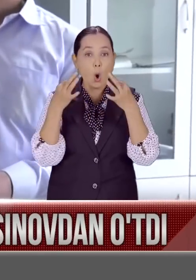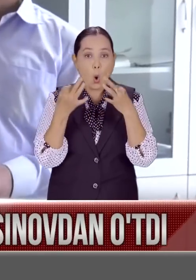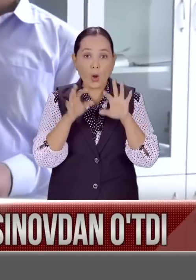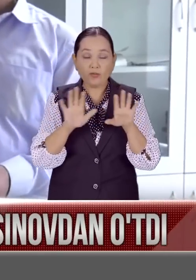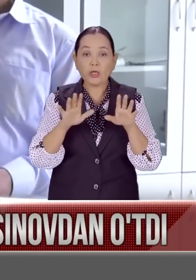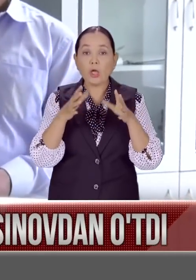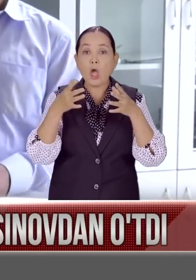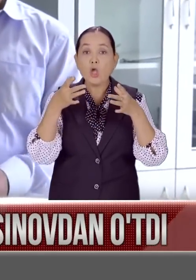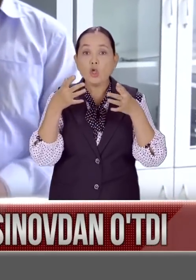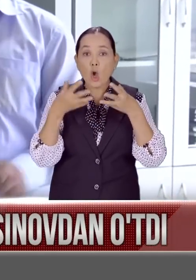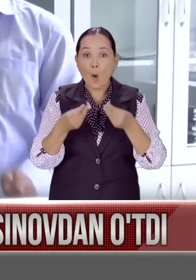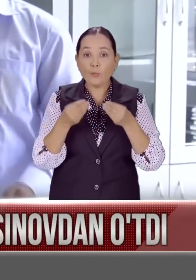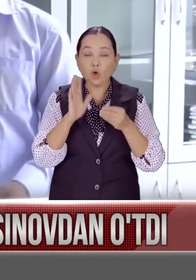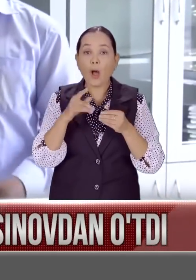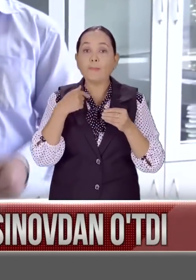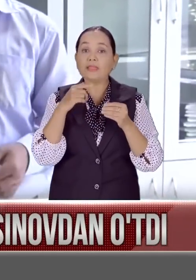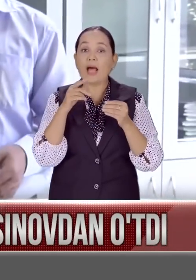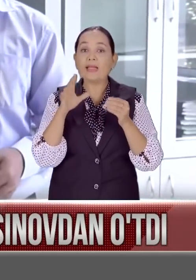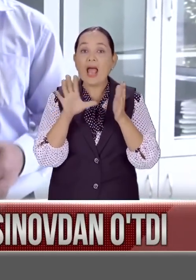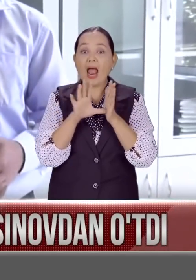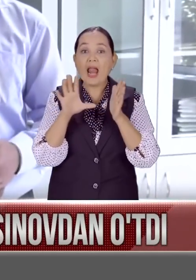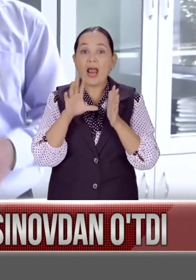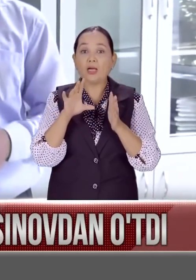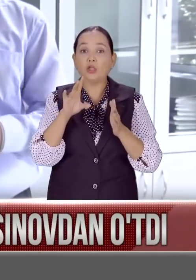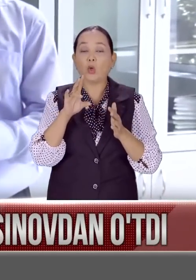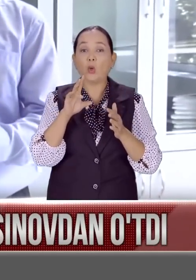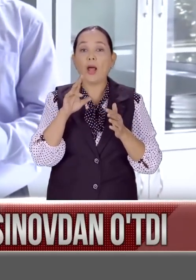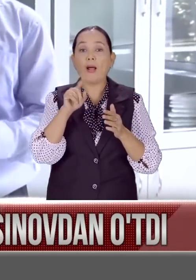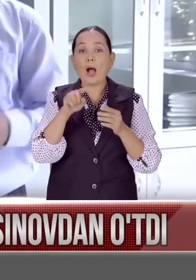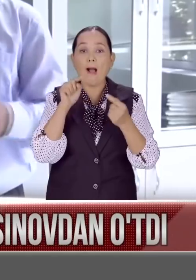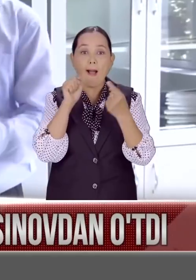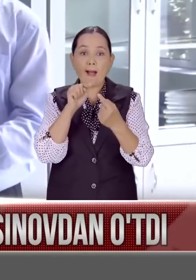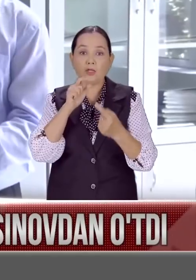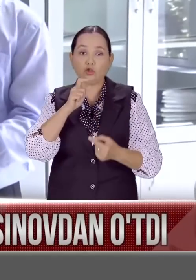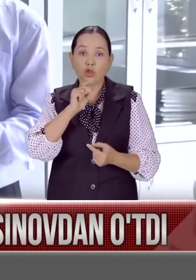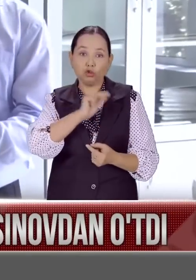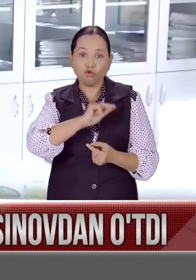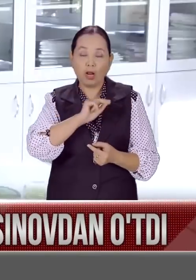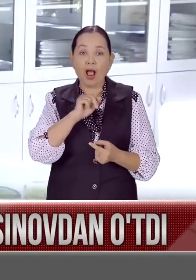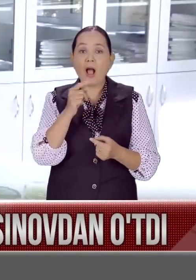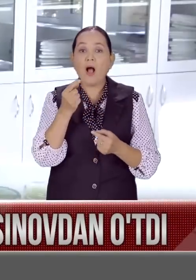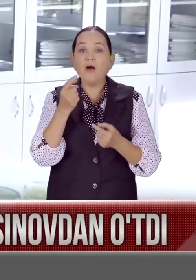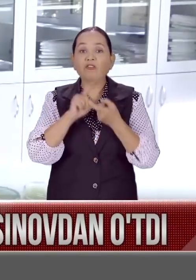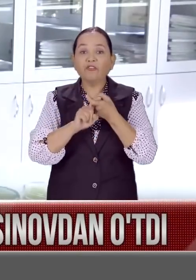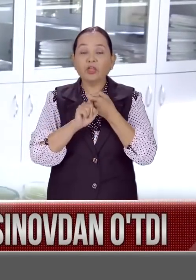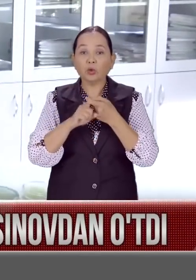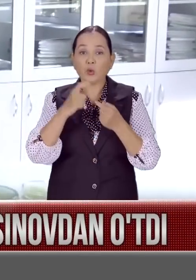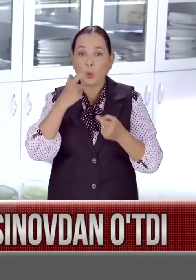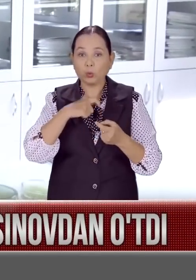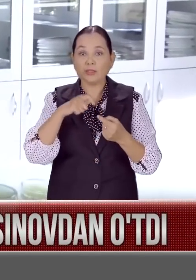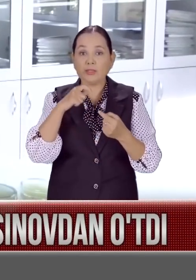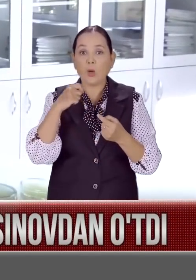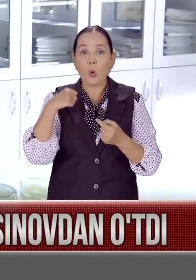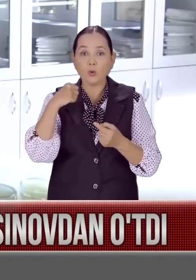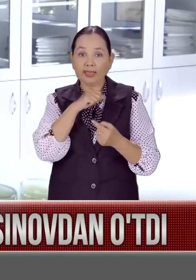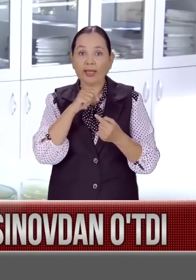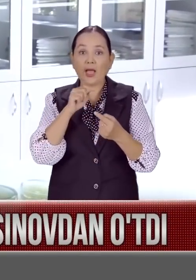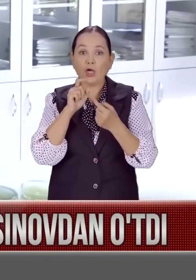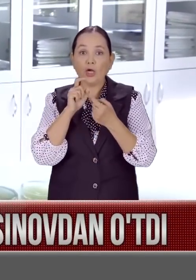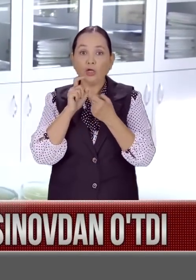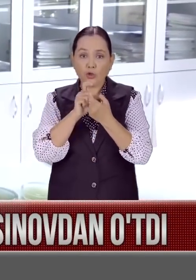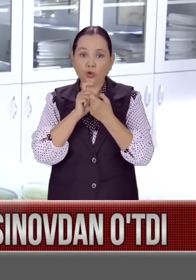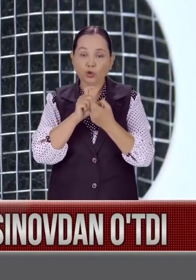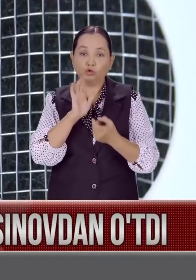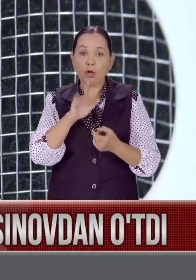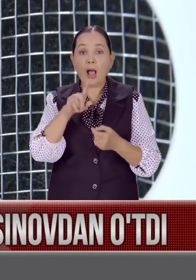qo'yib yormaydi, yopishib qoladi. Hamzan elektronlarimiz uni strukturasiga qarshi ishladi. Virusni o'zining qurolini o'ziga qarshi ishlatib shu